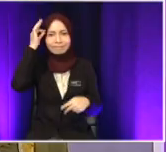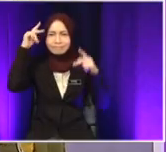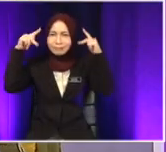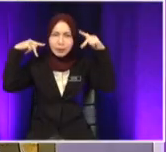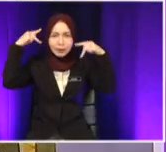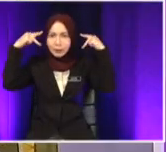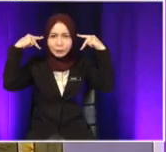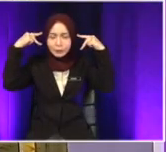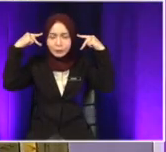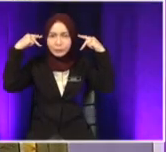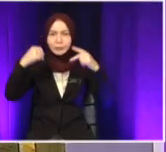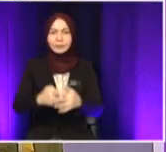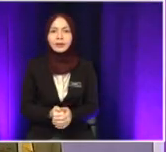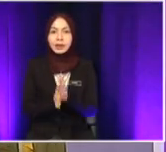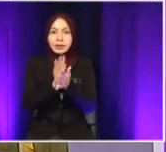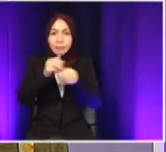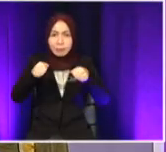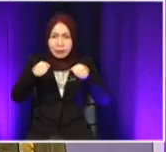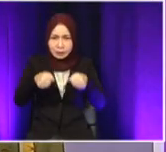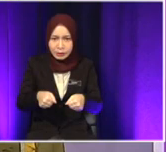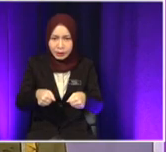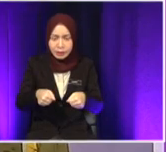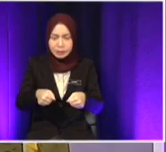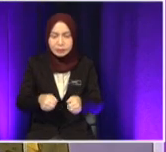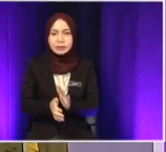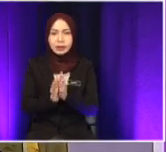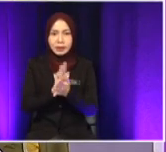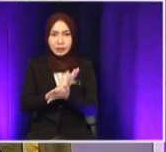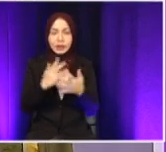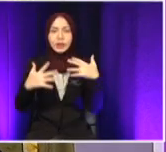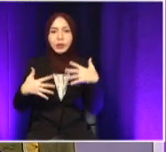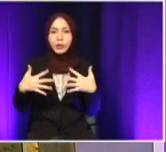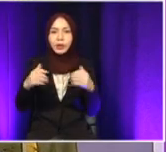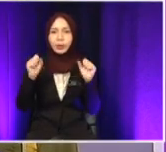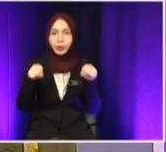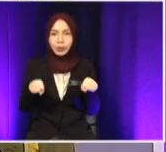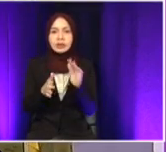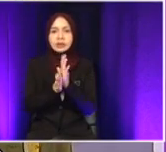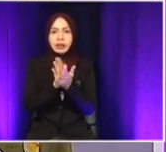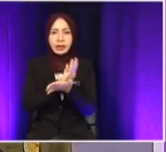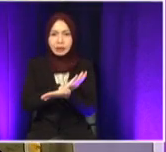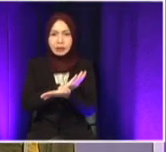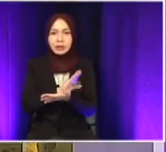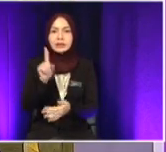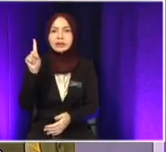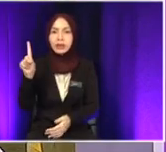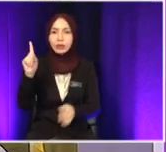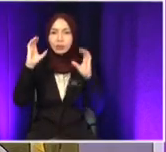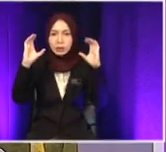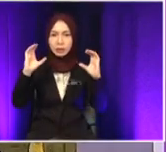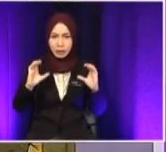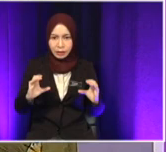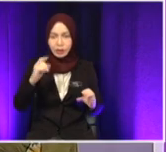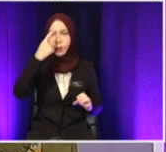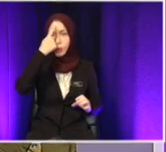kita di present kita boleh menjadikan hiburan sebagai salah satu cara untuk hilangkan kecelakaan